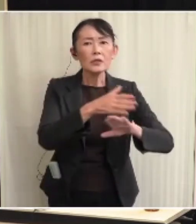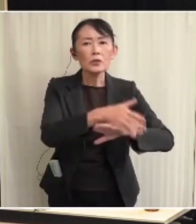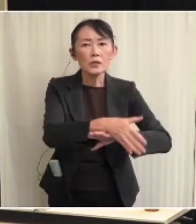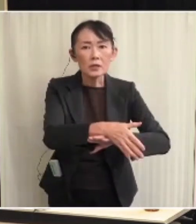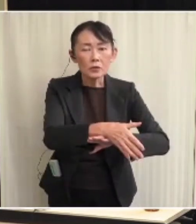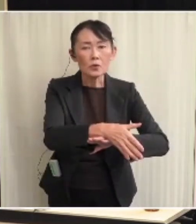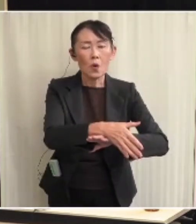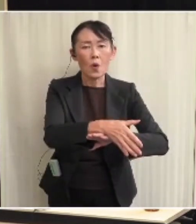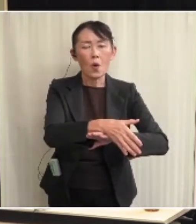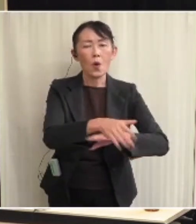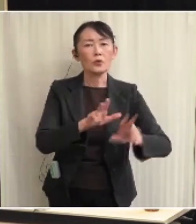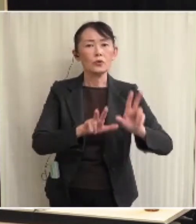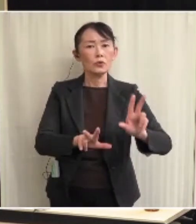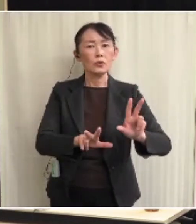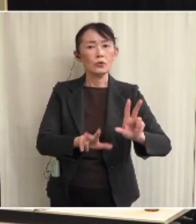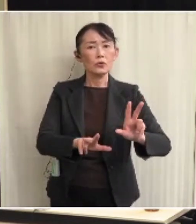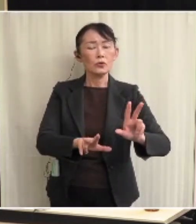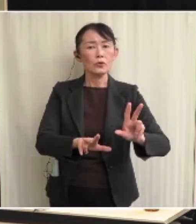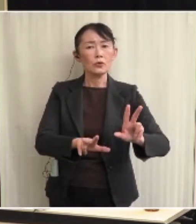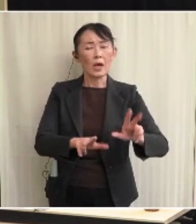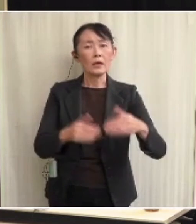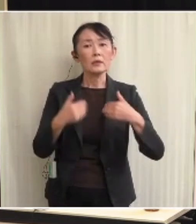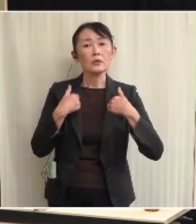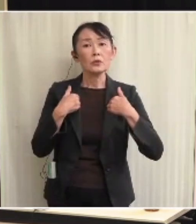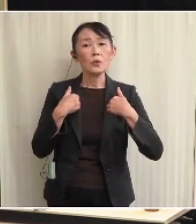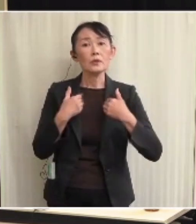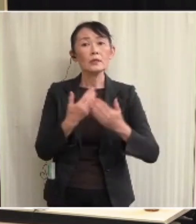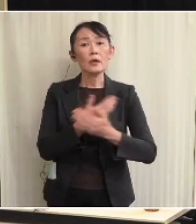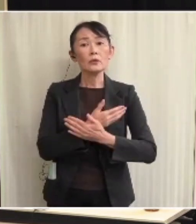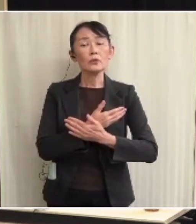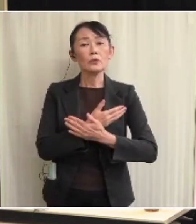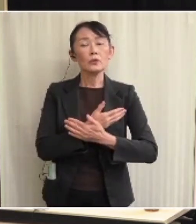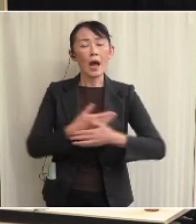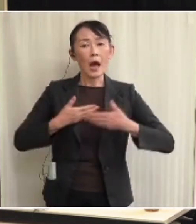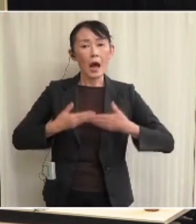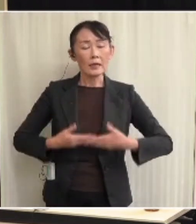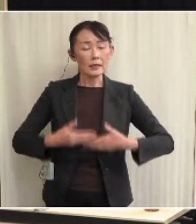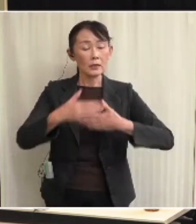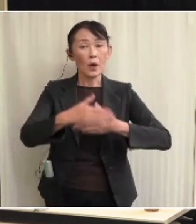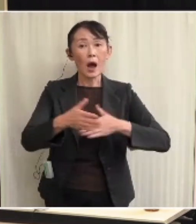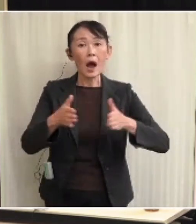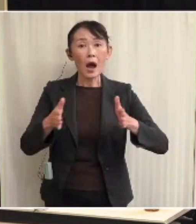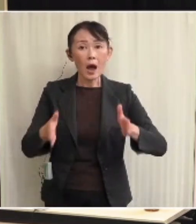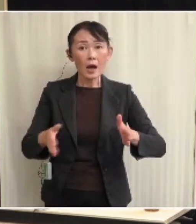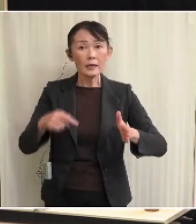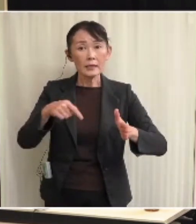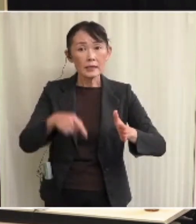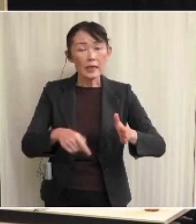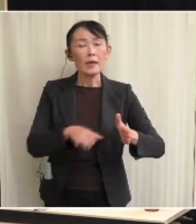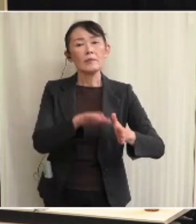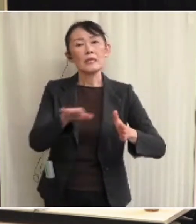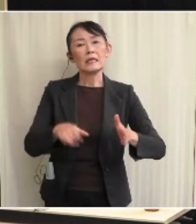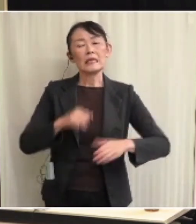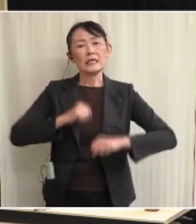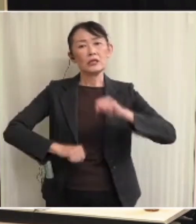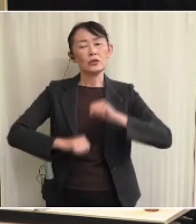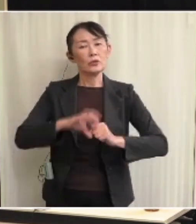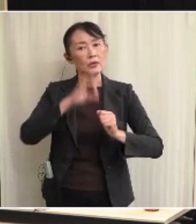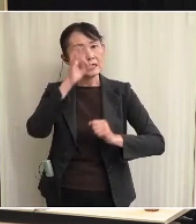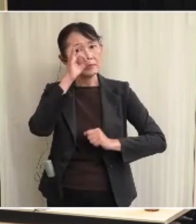当然ございますので、その規制の範囲内、安全の範囲内で皆さんにご自由にご覧いただくということになるかと思